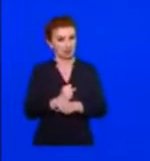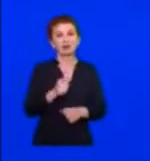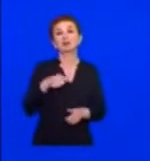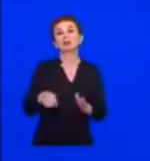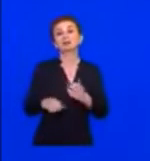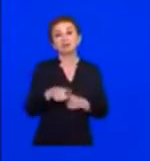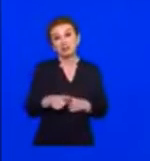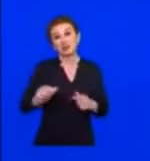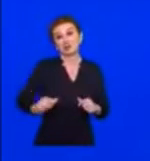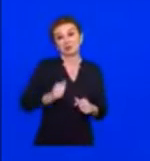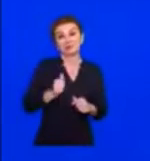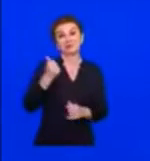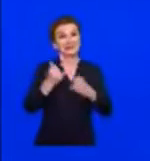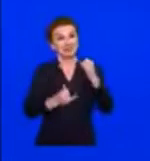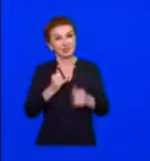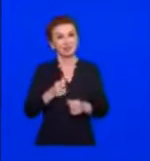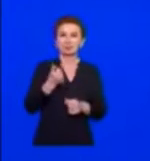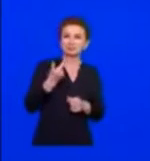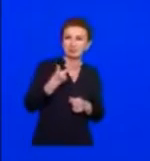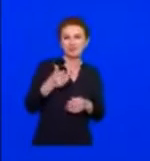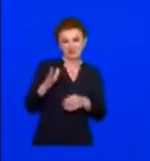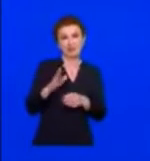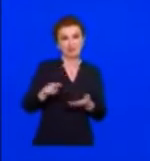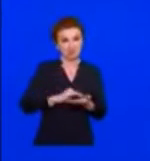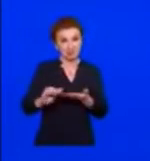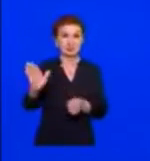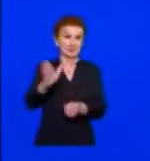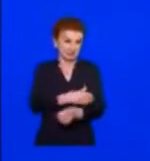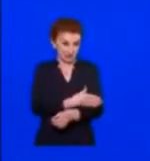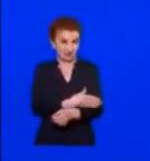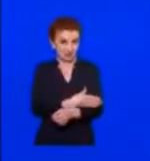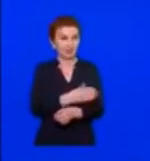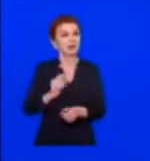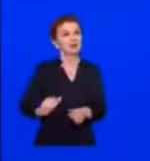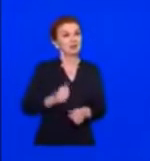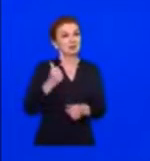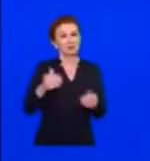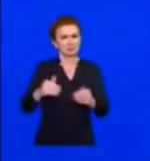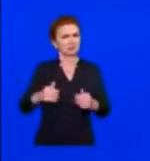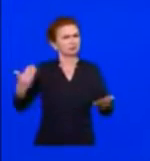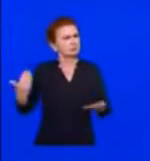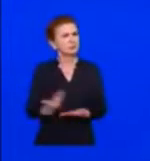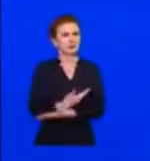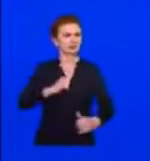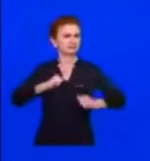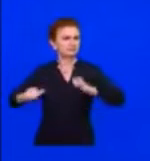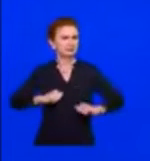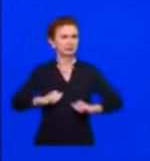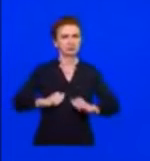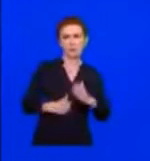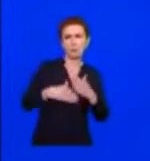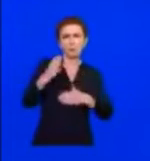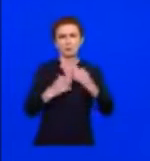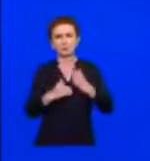tych kilka pierwszych miesięcy, a prawie dwa już za nami, żebyśmy mogli z wigorem, z powrotem budować udział w